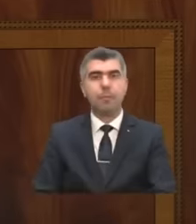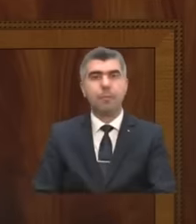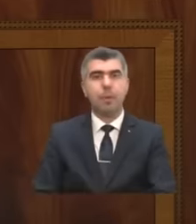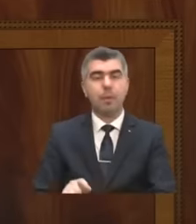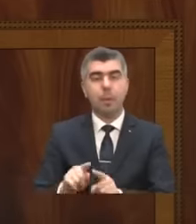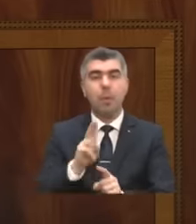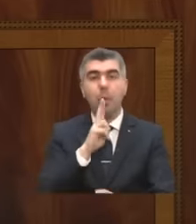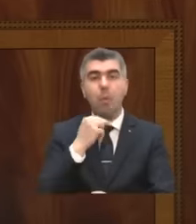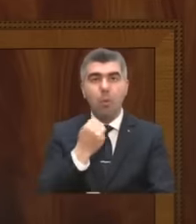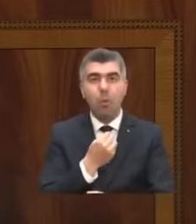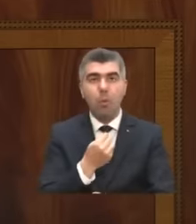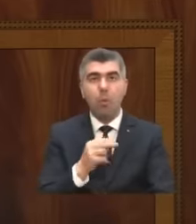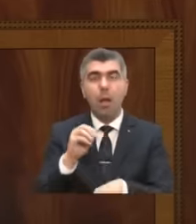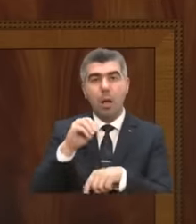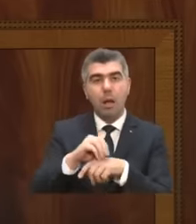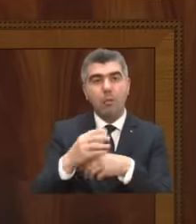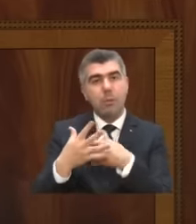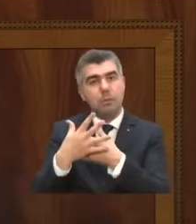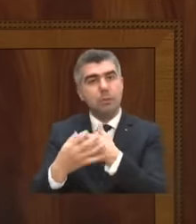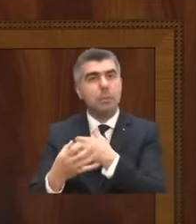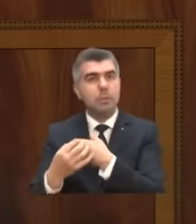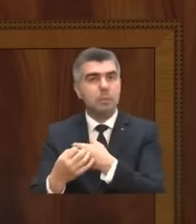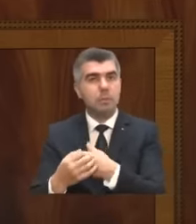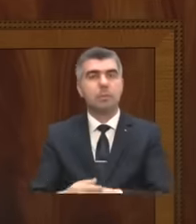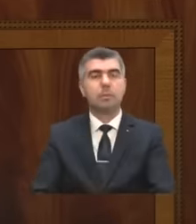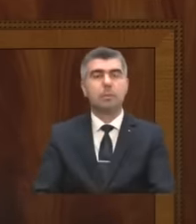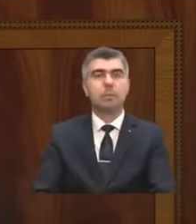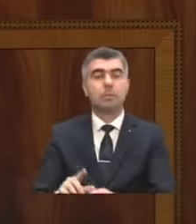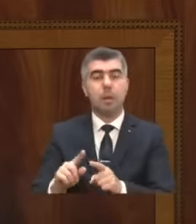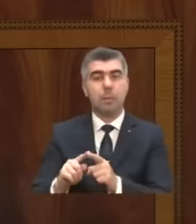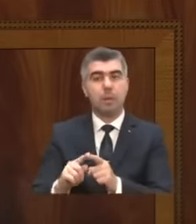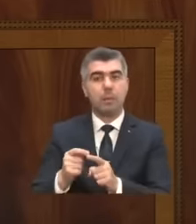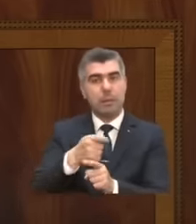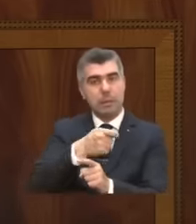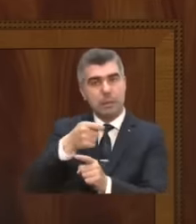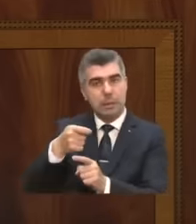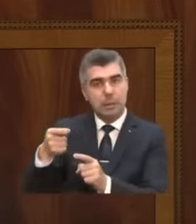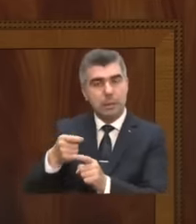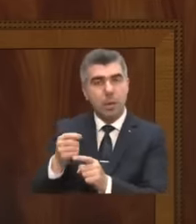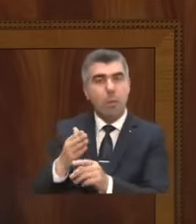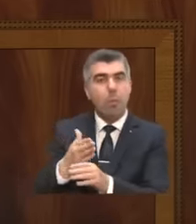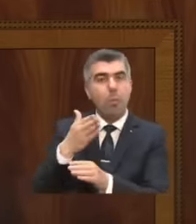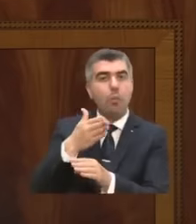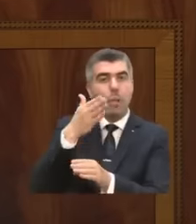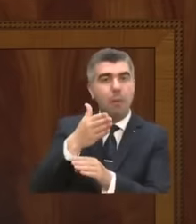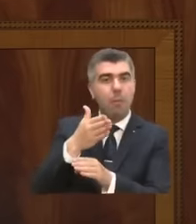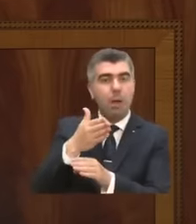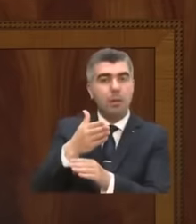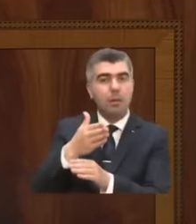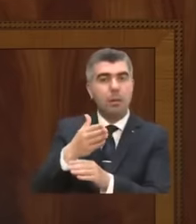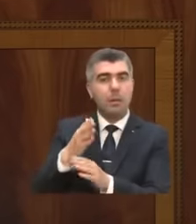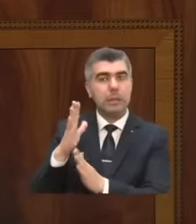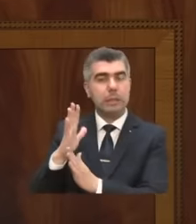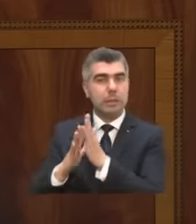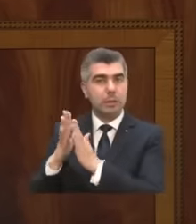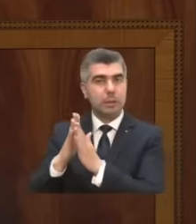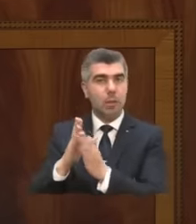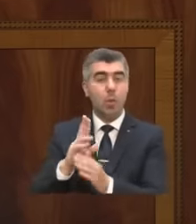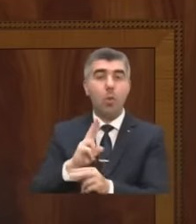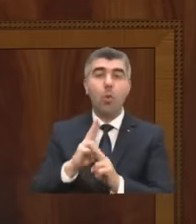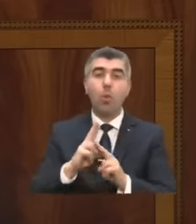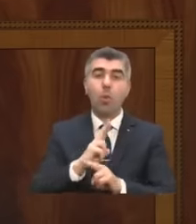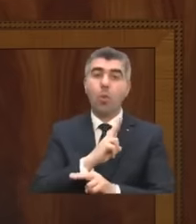الحكومة المقبلة استخلاص الديون. دابا المفارقة شوف هي هذه، أنكم كترهنوا المستقبل وكتنكروا الماضي. الأساتذة لا زالوا